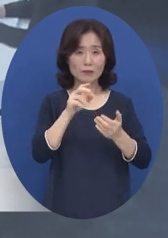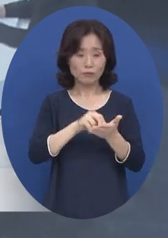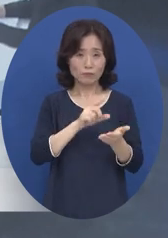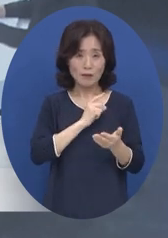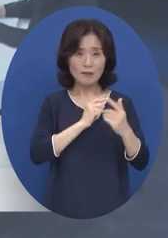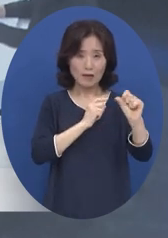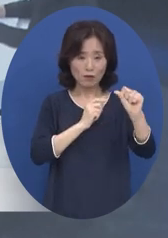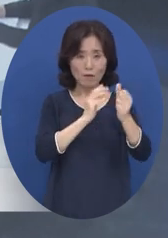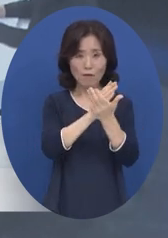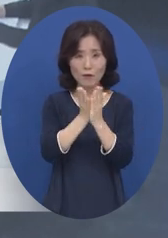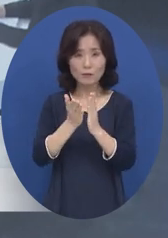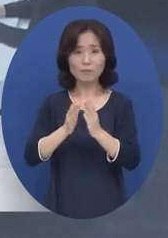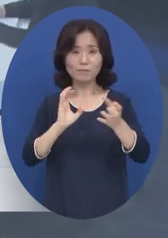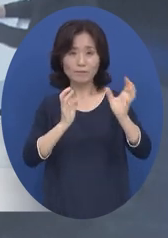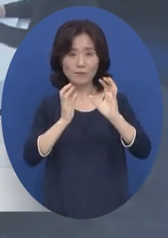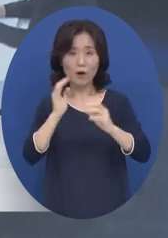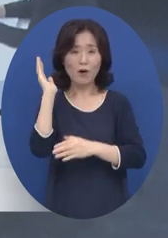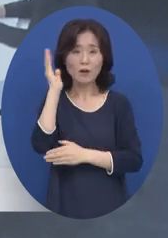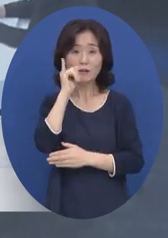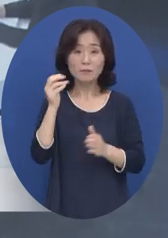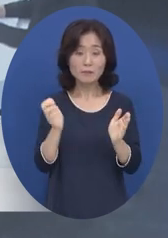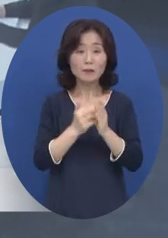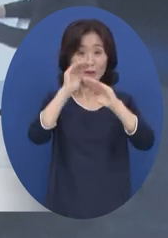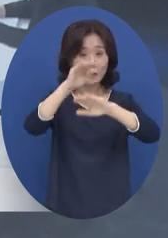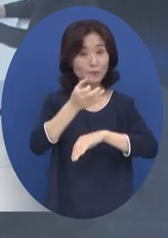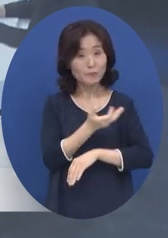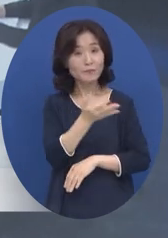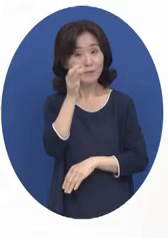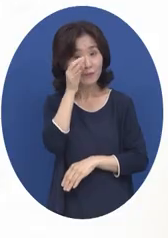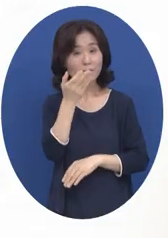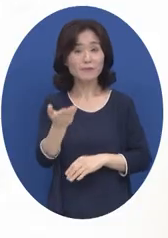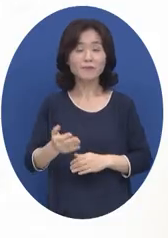이야기를 펼쳤는데요 자세한 내용 전해드립니다